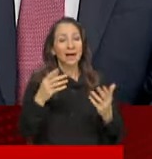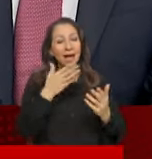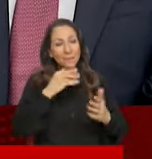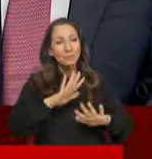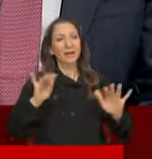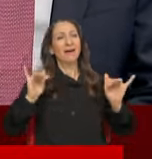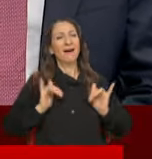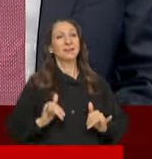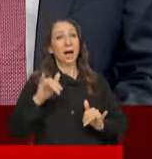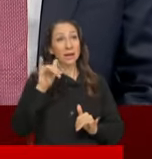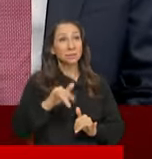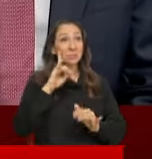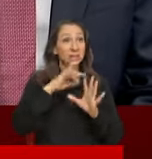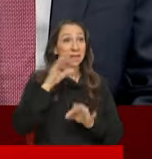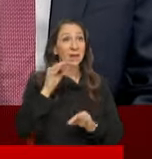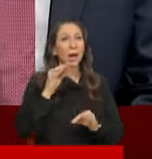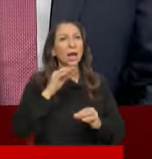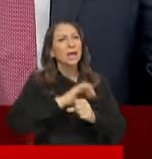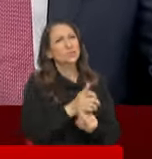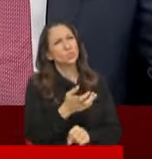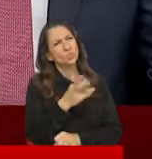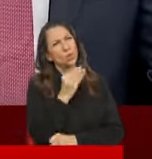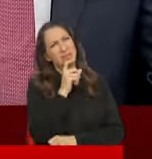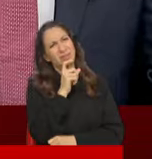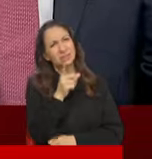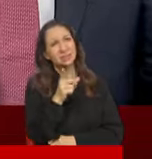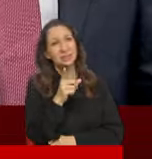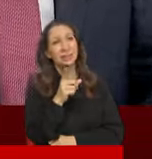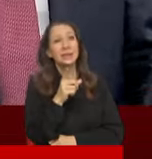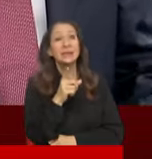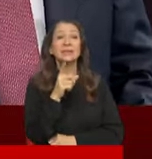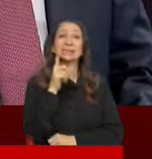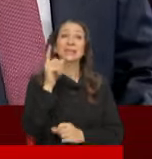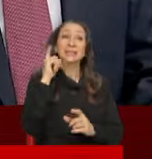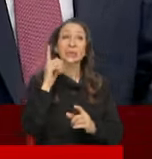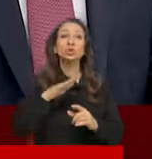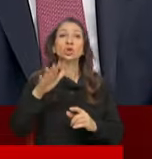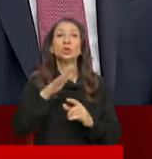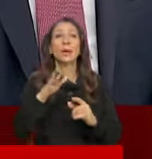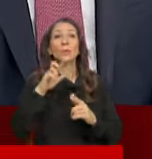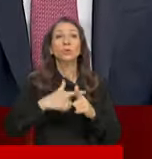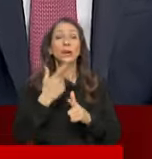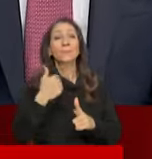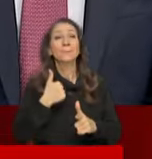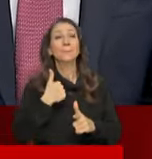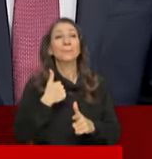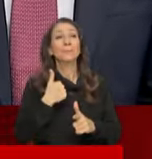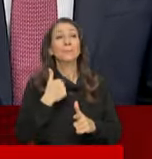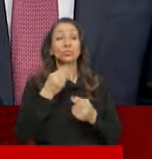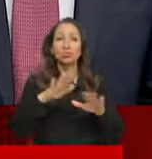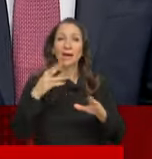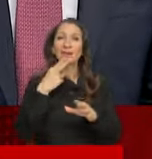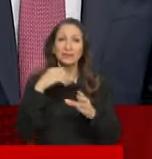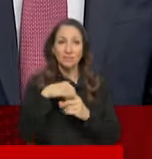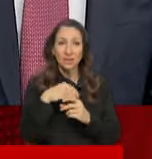etmeyi hak etmiş bir insanı rencide ediyorsunuz çok Yanış Peki o zaman sizden Denim sosyal projelerinizi kadınlar için çocuklar